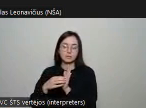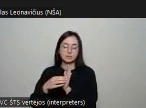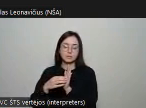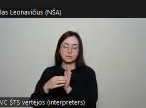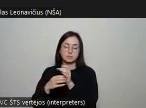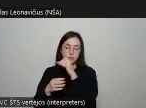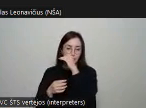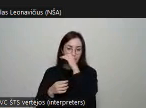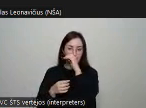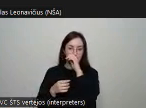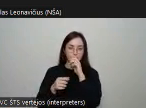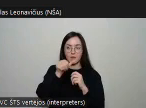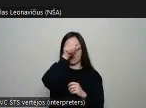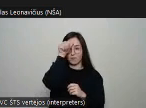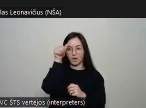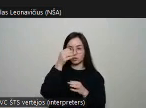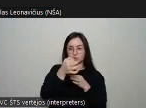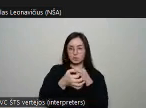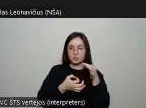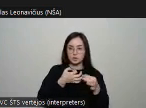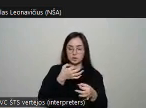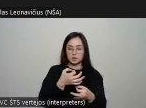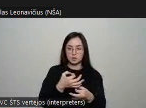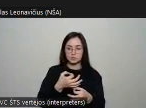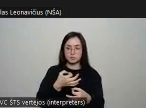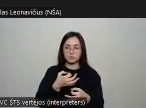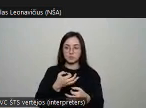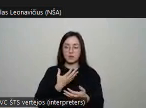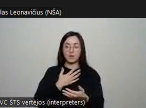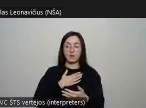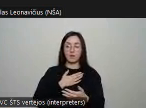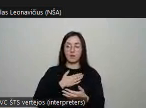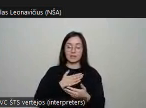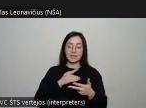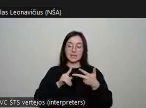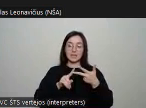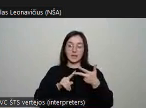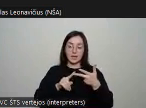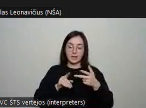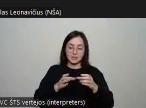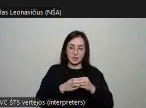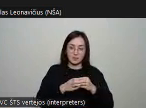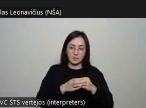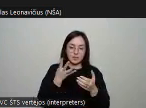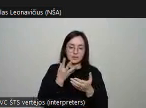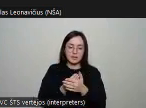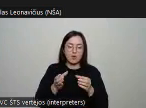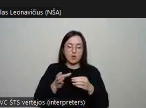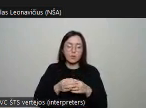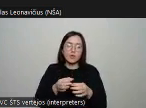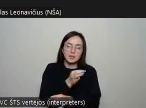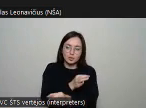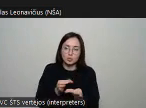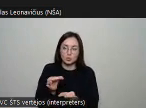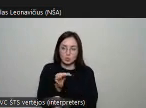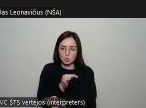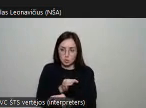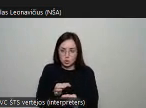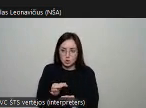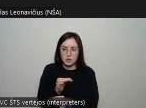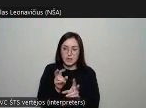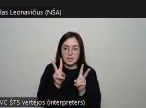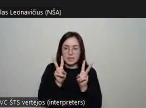Vardino vardus. Gerai. Ačiū. Mes trečias kambarys. Mes grupėje diskutavom ir tikrai tos temos